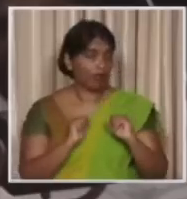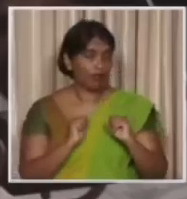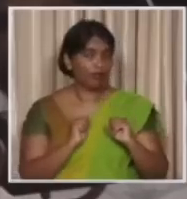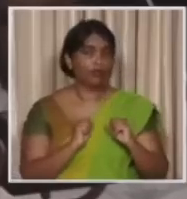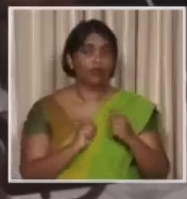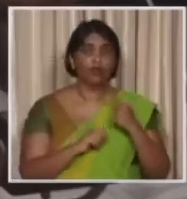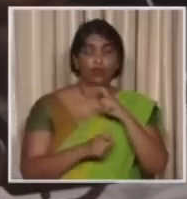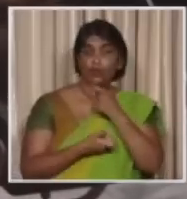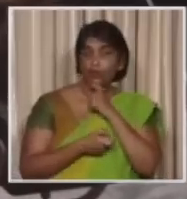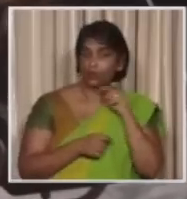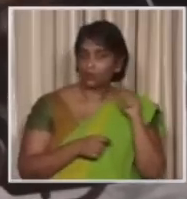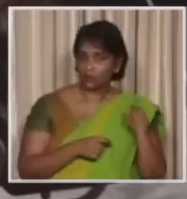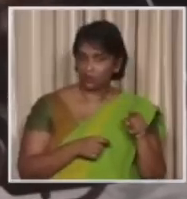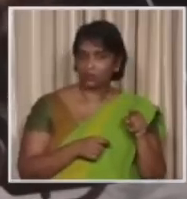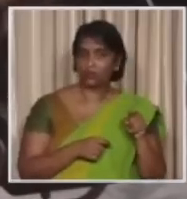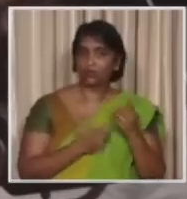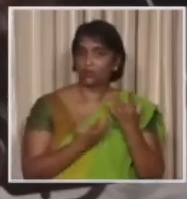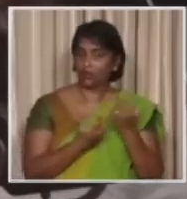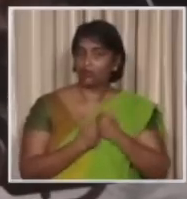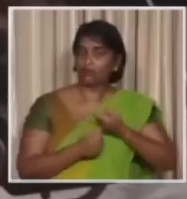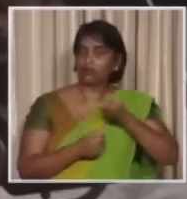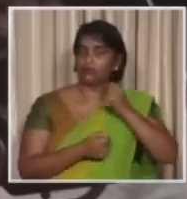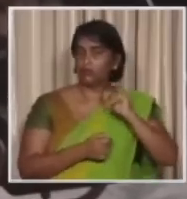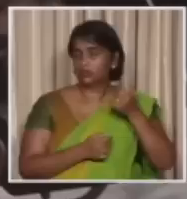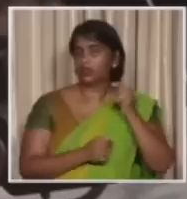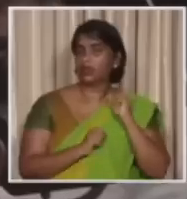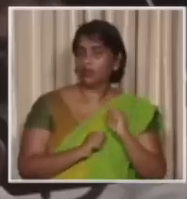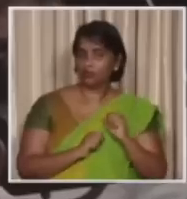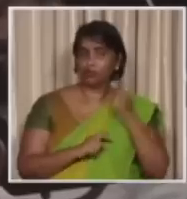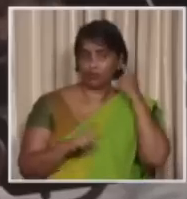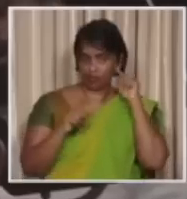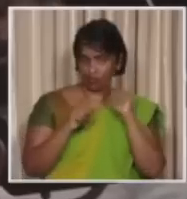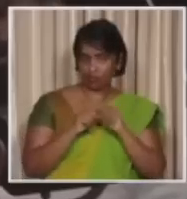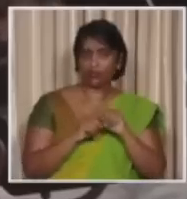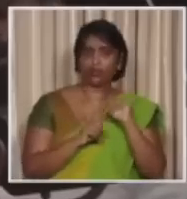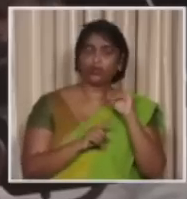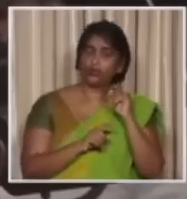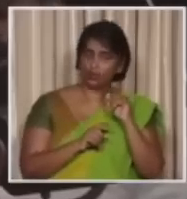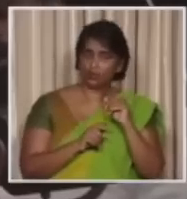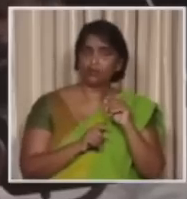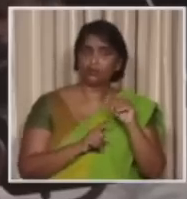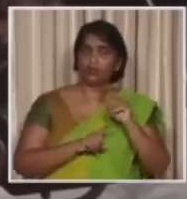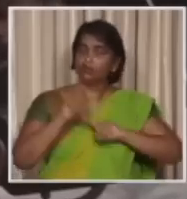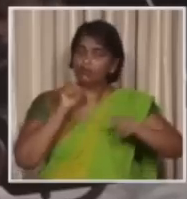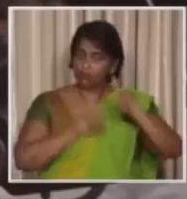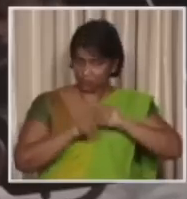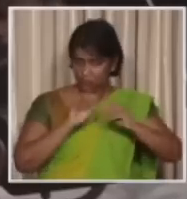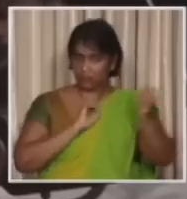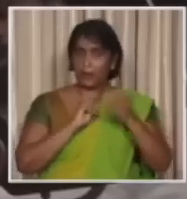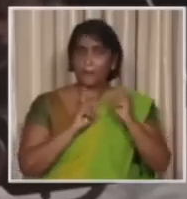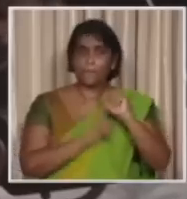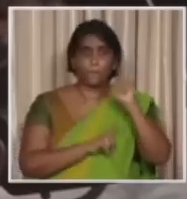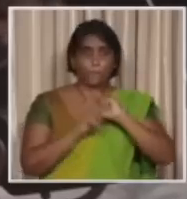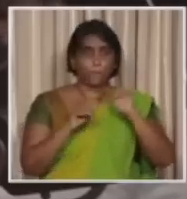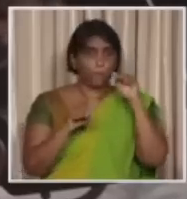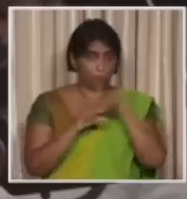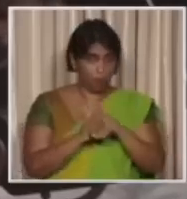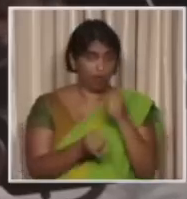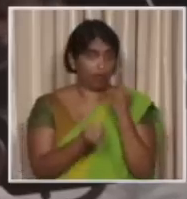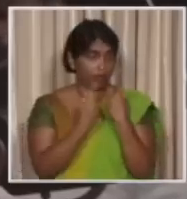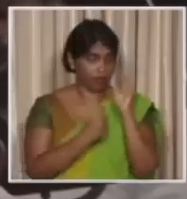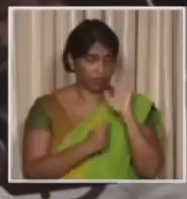ඒ නඩුවල ලැබෙන නිගමන, මේවා සම්බන්ධයෙන් යම් කිසි විදිය සමාලෝචනයක් පාර්ලිමේන්තුව කරනවා